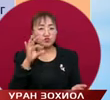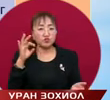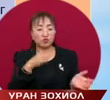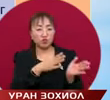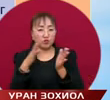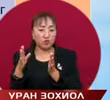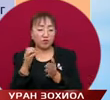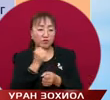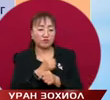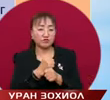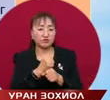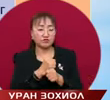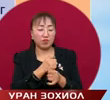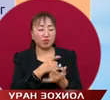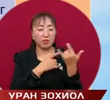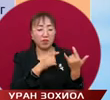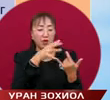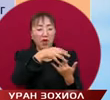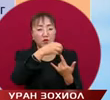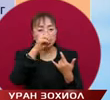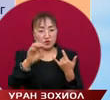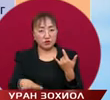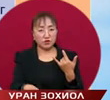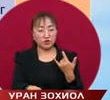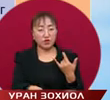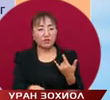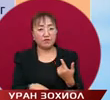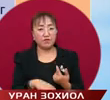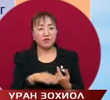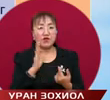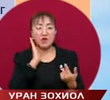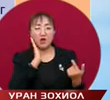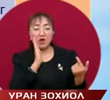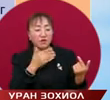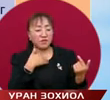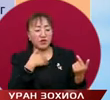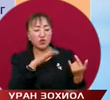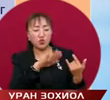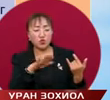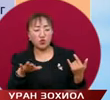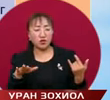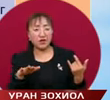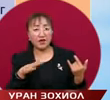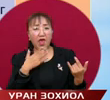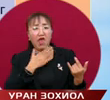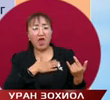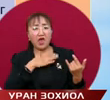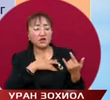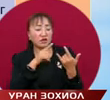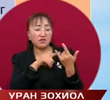явсан. За хідэн хүүхдийн минь хайртай ат хэмээн баахан цааргалсан гэж.